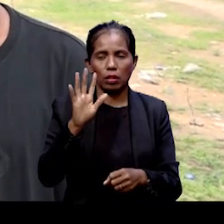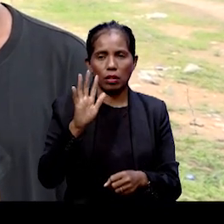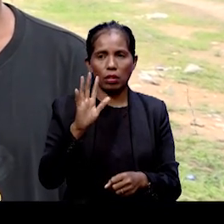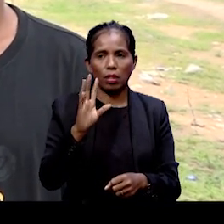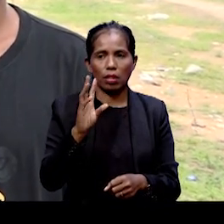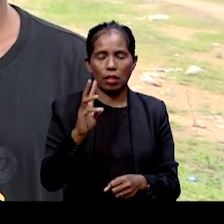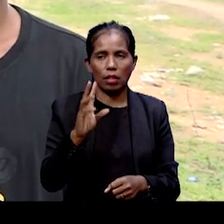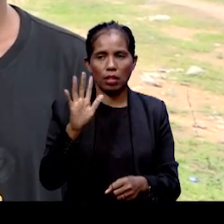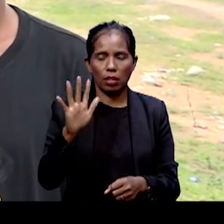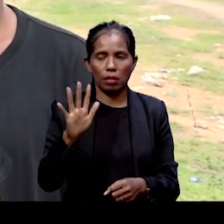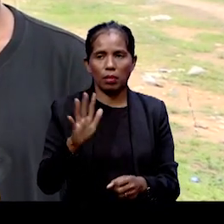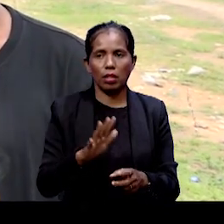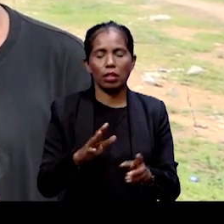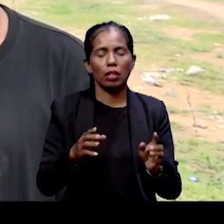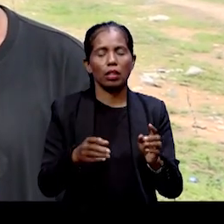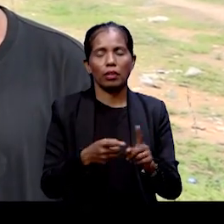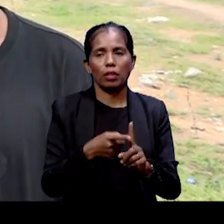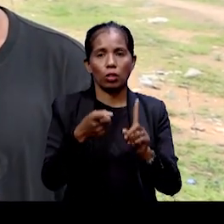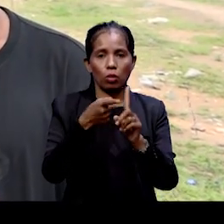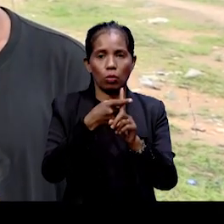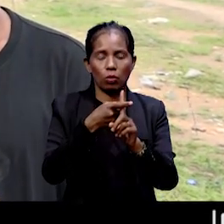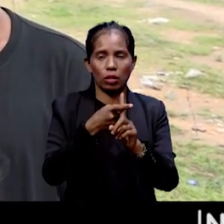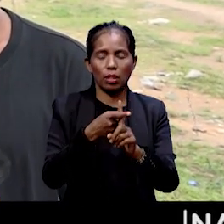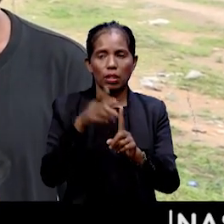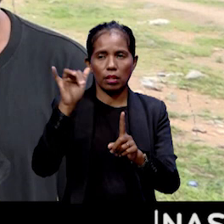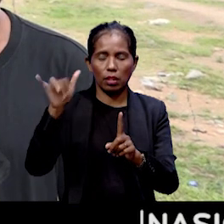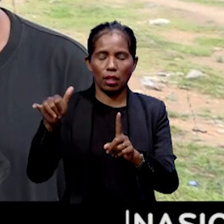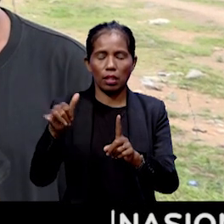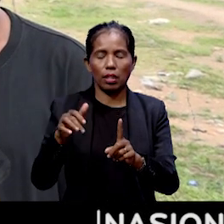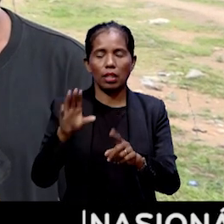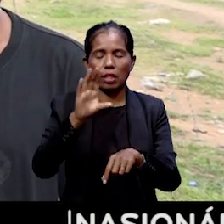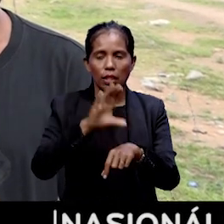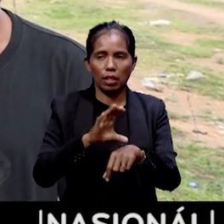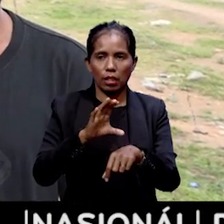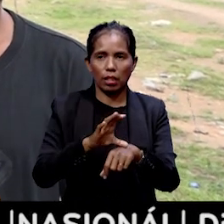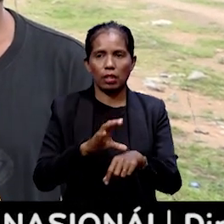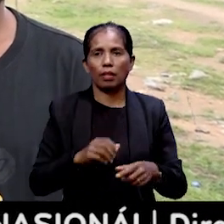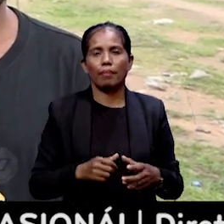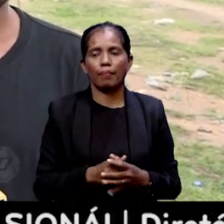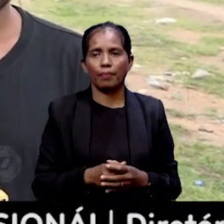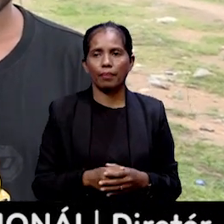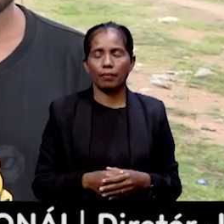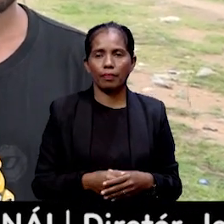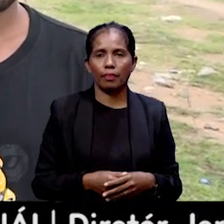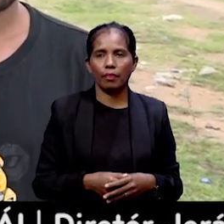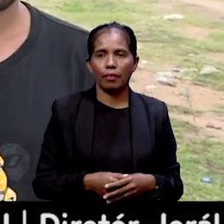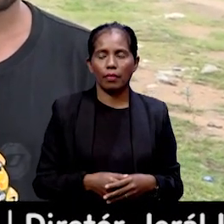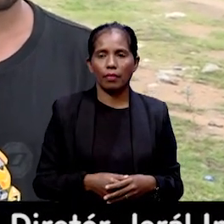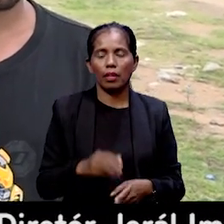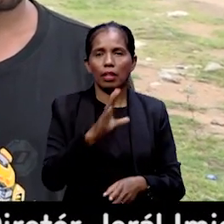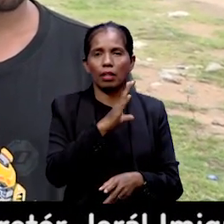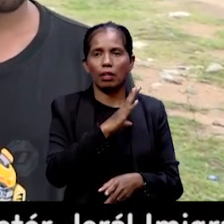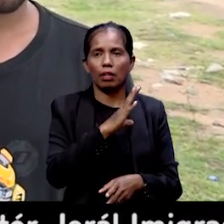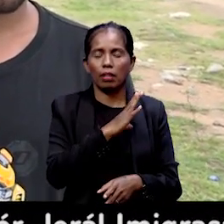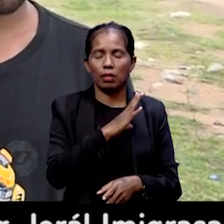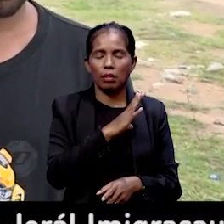singku cruz ne raya lai ha Santa Capela Santa Mary Makelop ni lara. Nune ho di kontuheng se depois sira